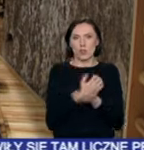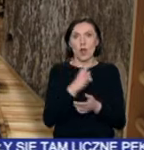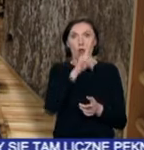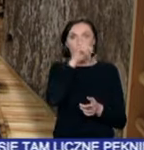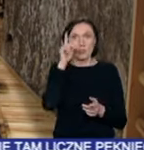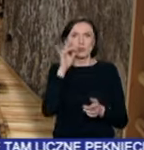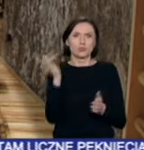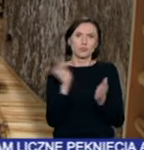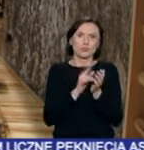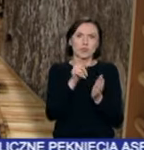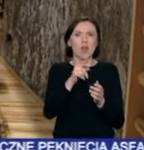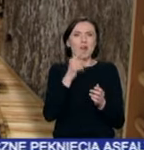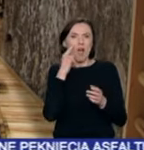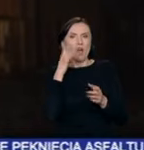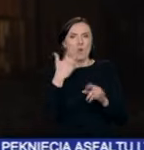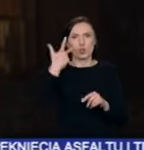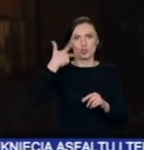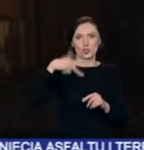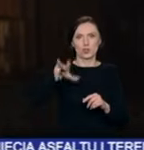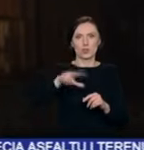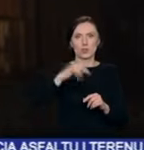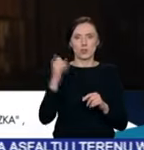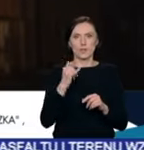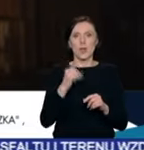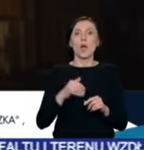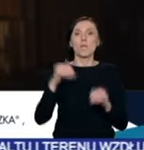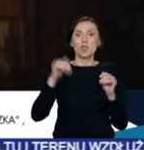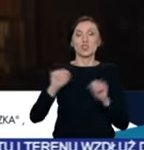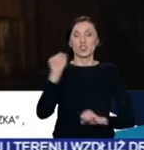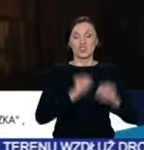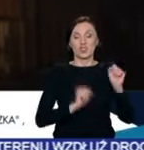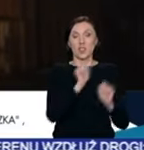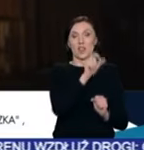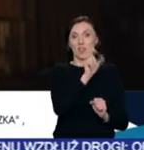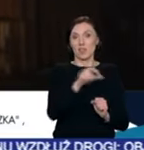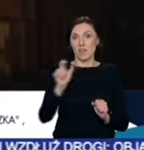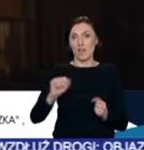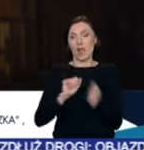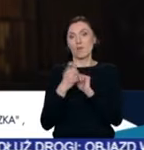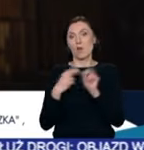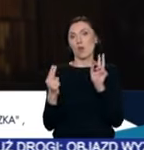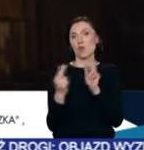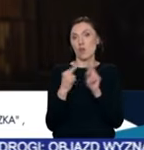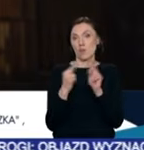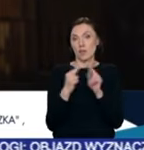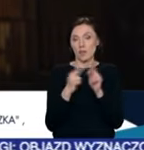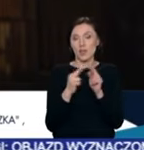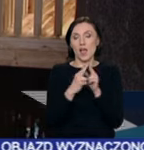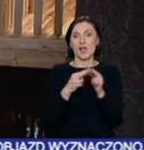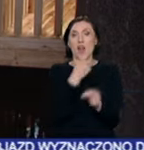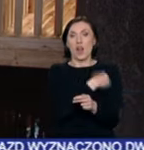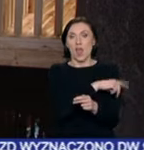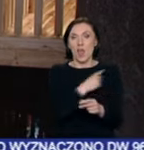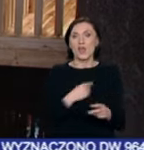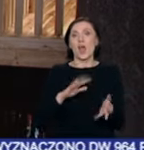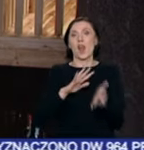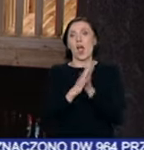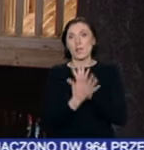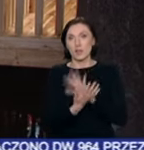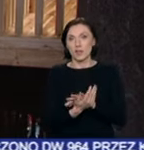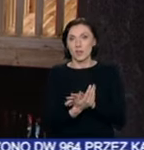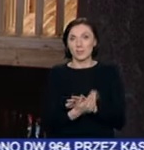które zwykle trwają 3 tygodnie. Jest możliwość ćwiczeń indywidualnych, jest możliwość konsultacji lekarskich, fizjoterapeutycznych. I choć na co